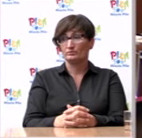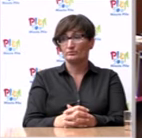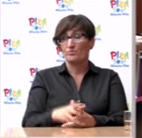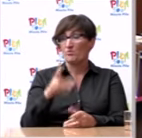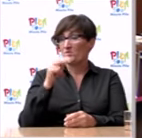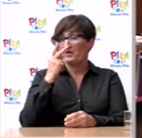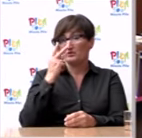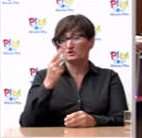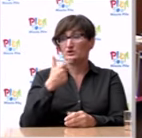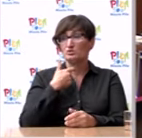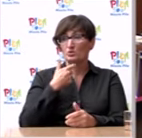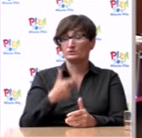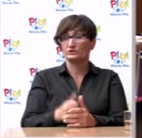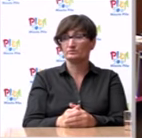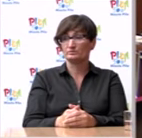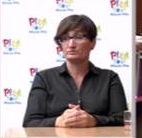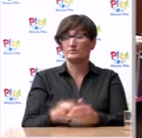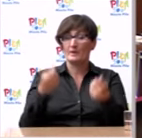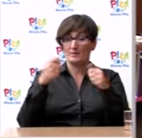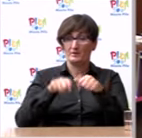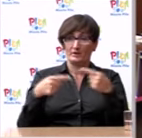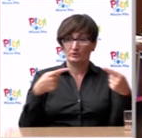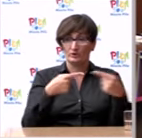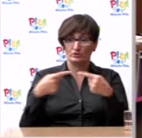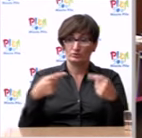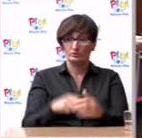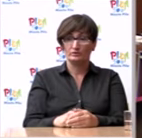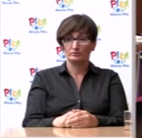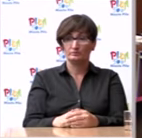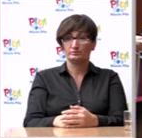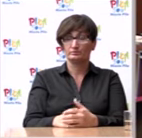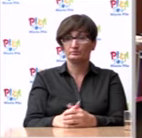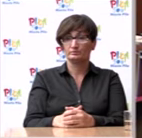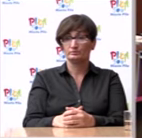Nie widzę zgłoszeń. Zamykam dyskusję. Przystępujemy do głosowania.